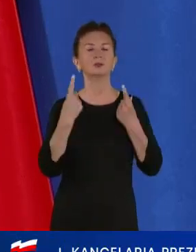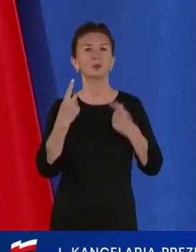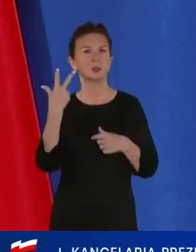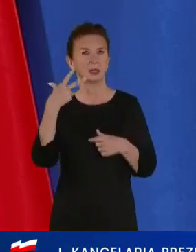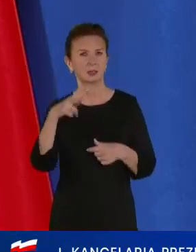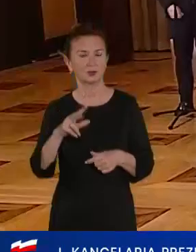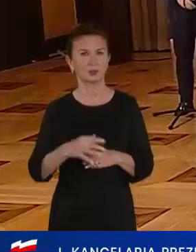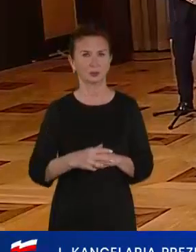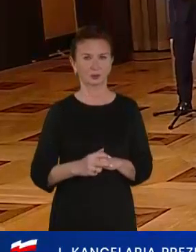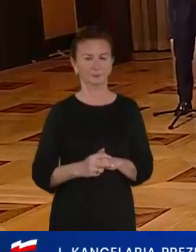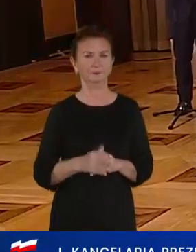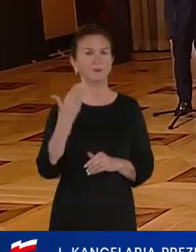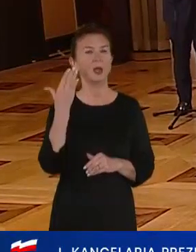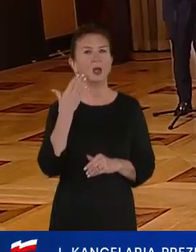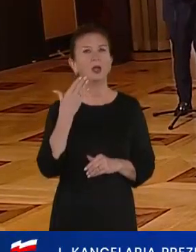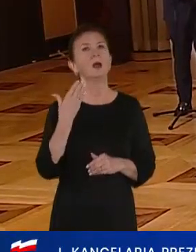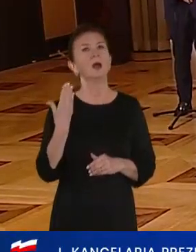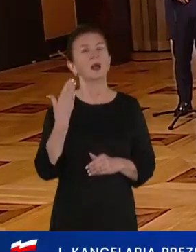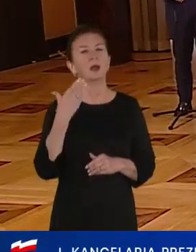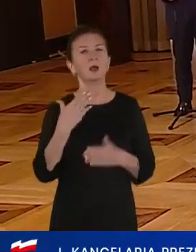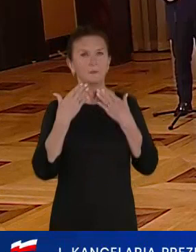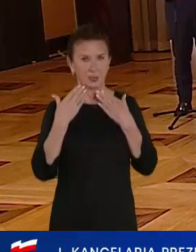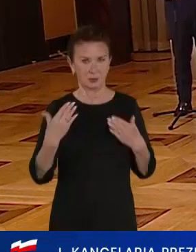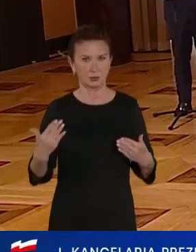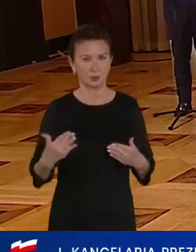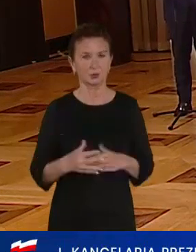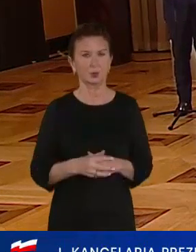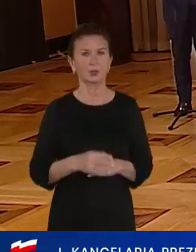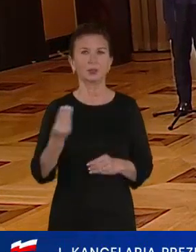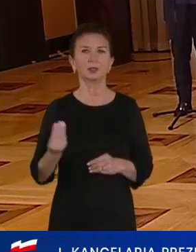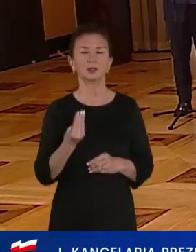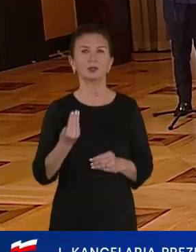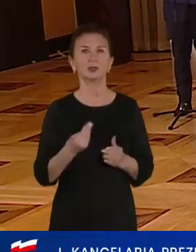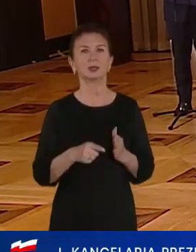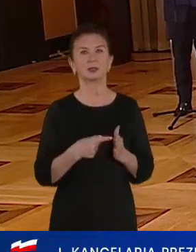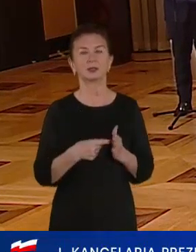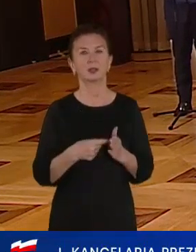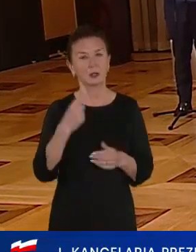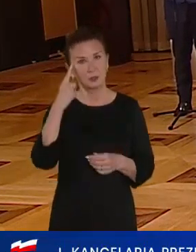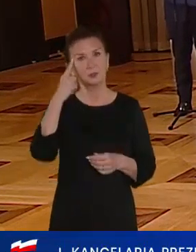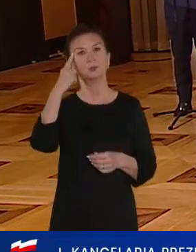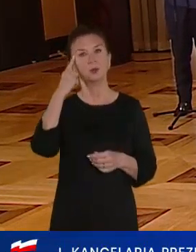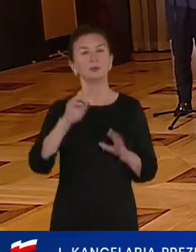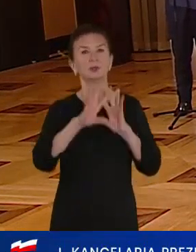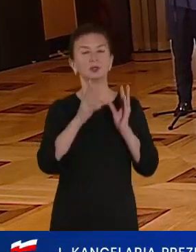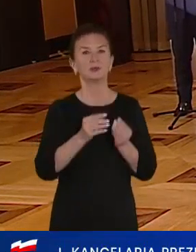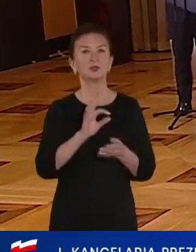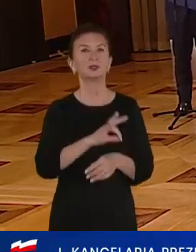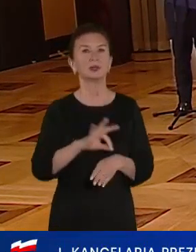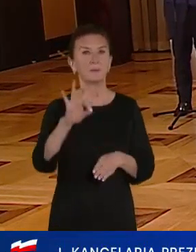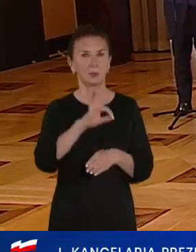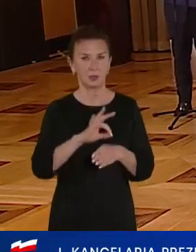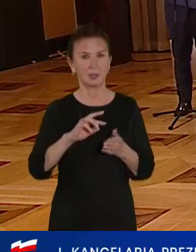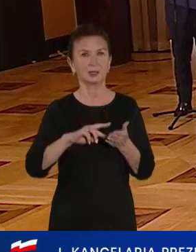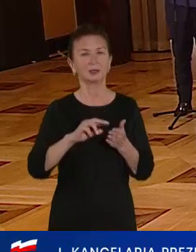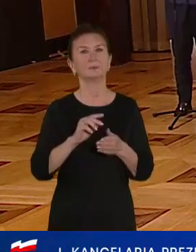bardzo. Bardzo dziękuję, panie ministrze. Jeszcze raz tylko przypomnę o tym, że wszelkie projekty rozporządzeń dla wszystkich tych etapów i stref